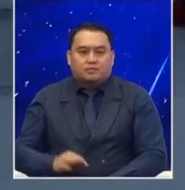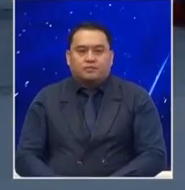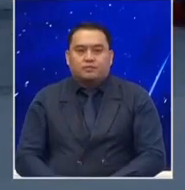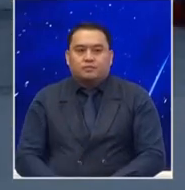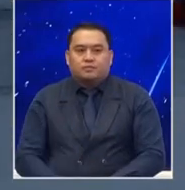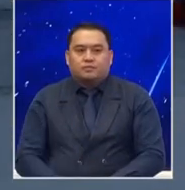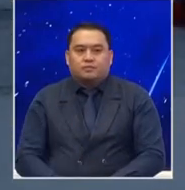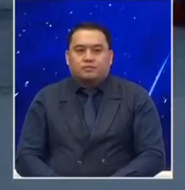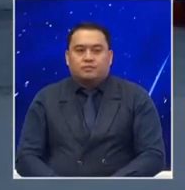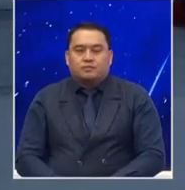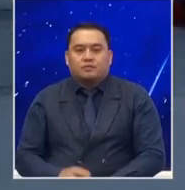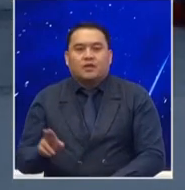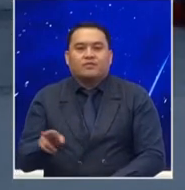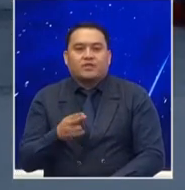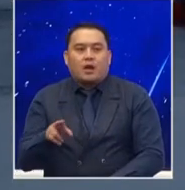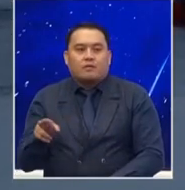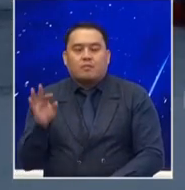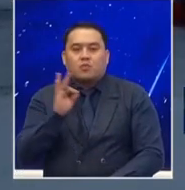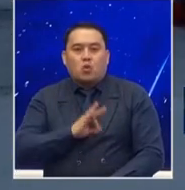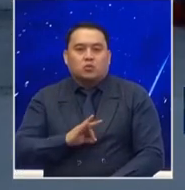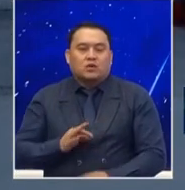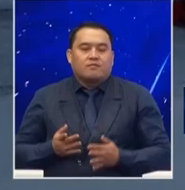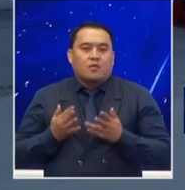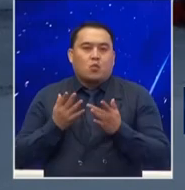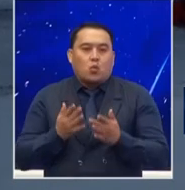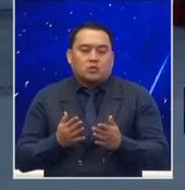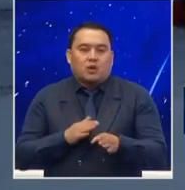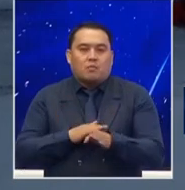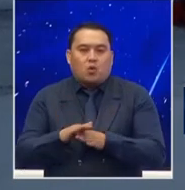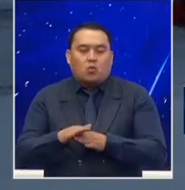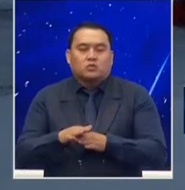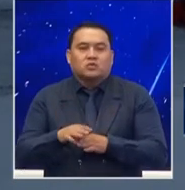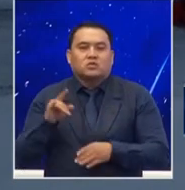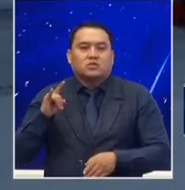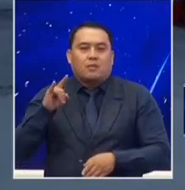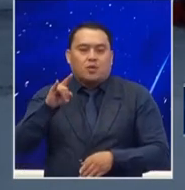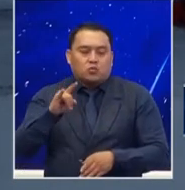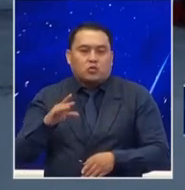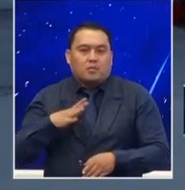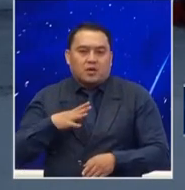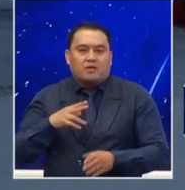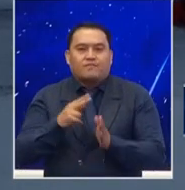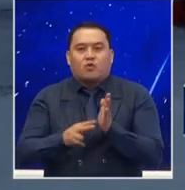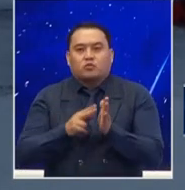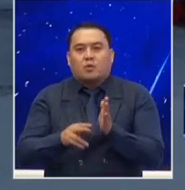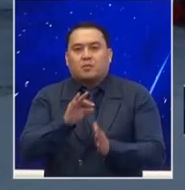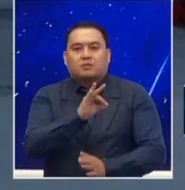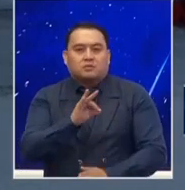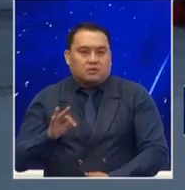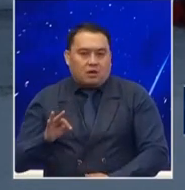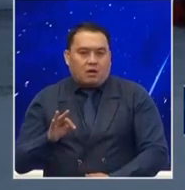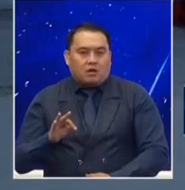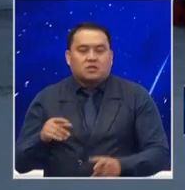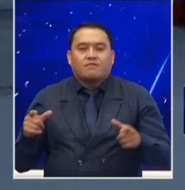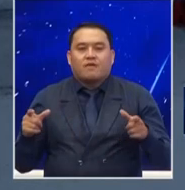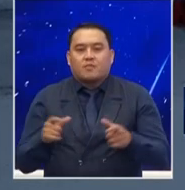В декабре, когда авиасообщение пользуется особым спросом, заполняемость салона авиатранспорта составляет порядка 80%. Однако